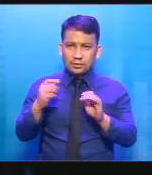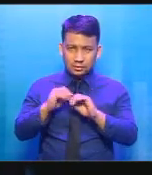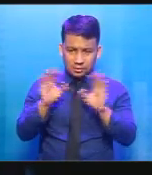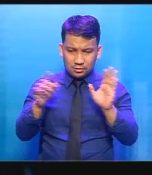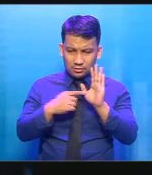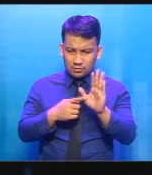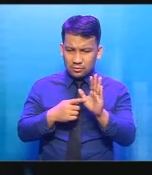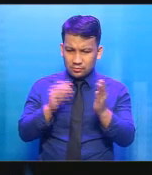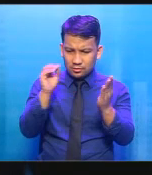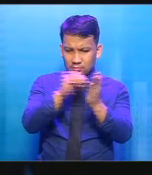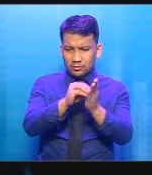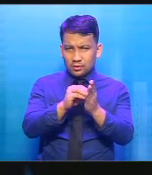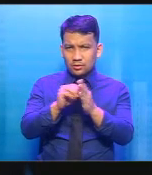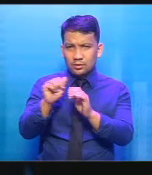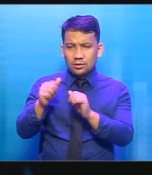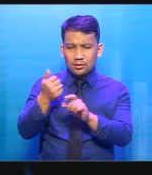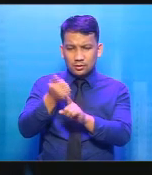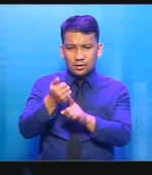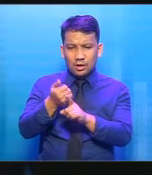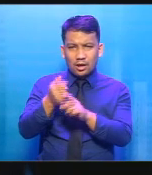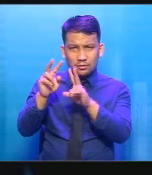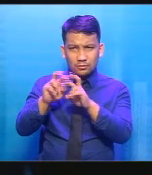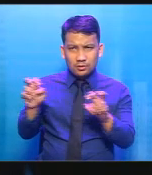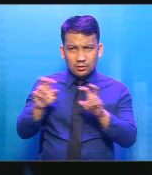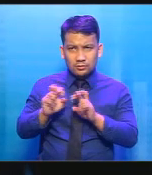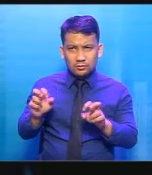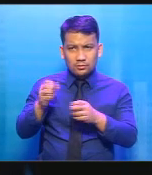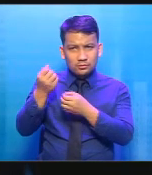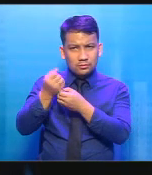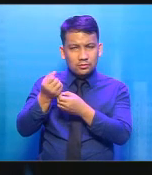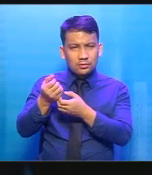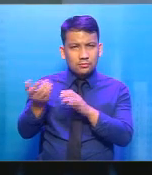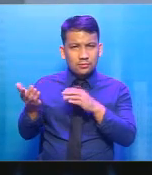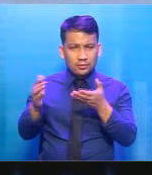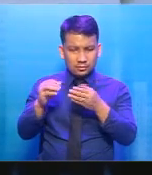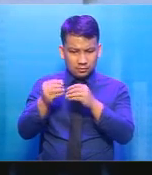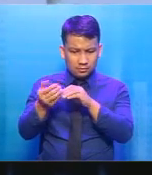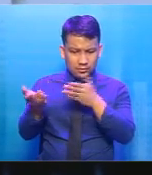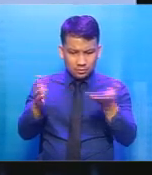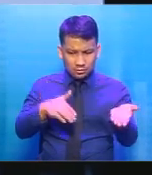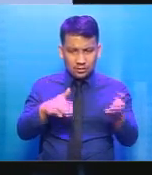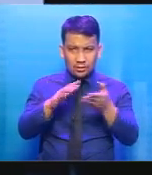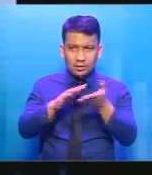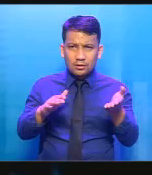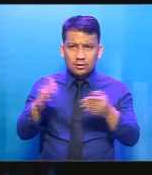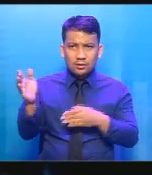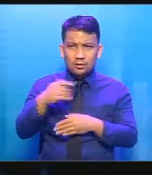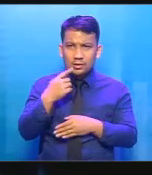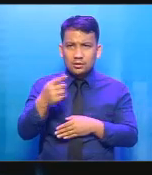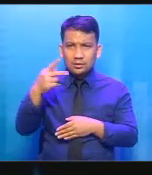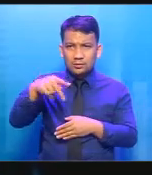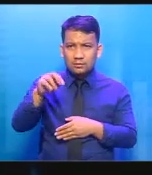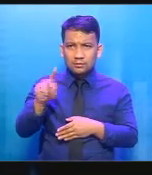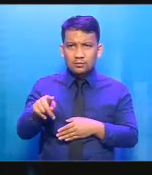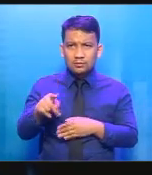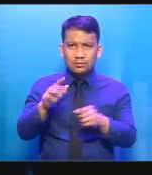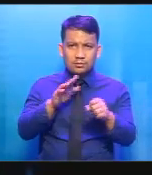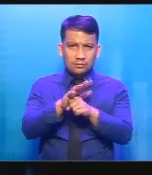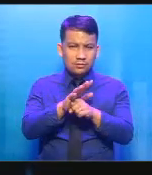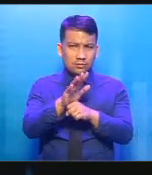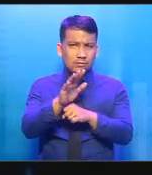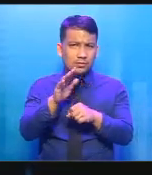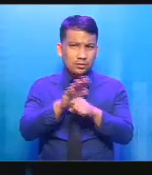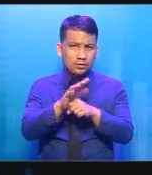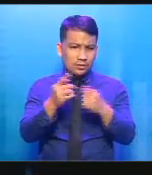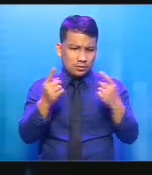Malinaw din daw naman na nakasaad sa autopsy report na aneurysm ang cause of death. Pero ibinandera agad ng PNP na rape slay ang